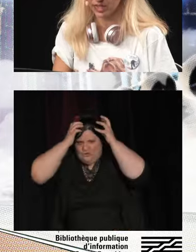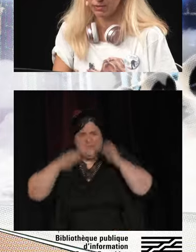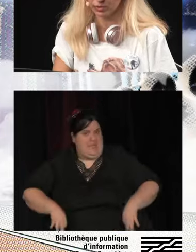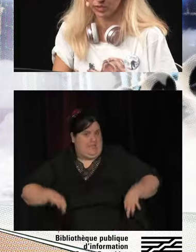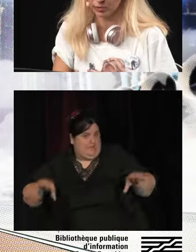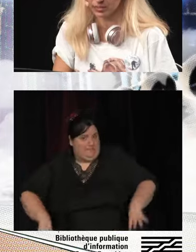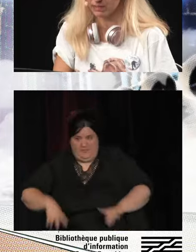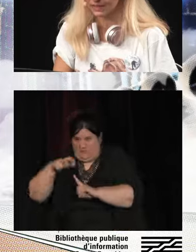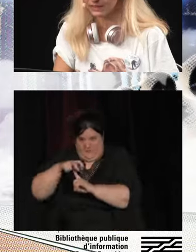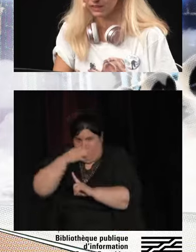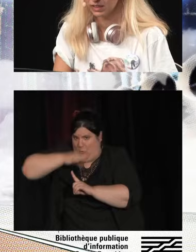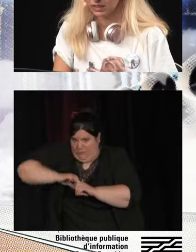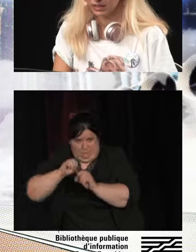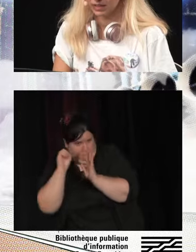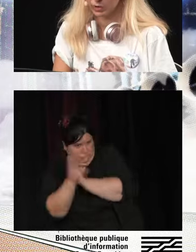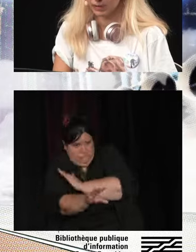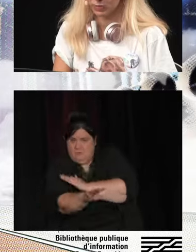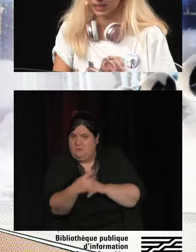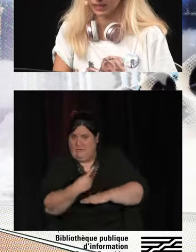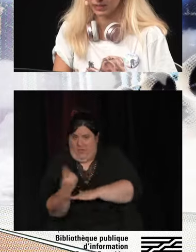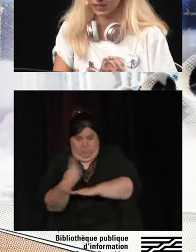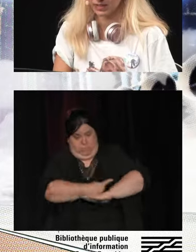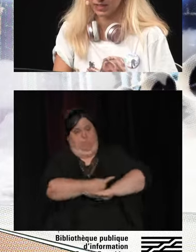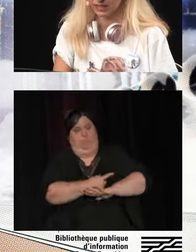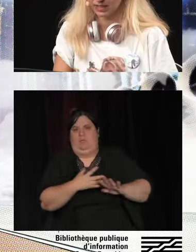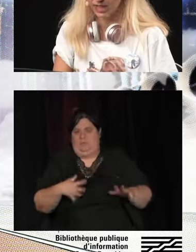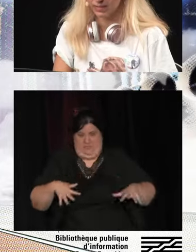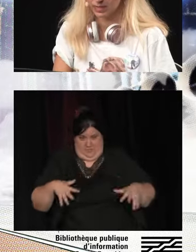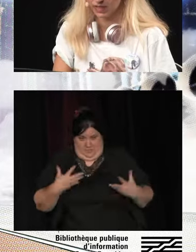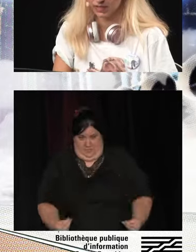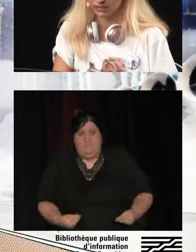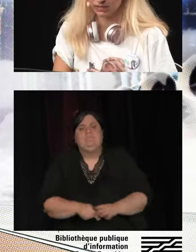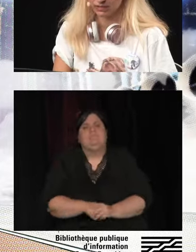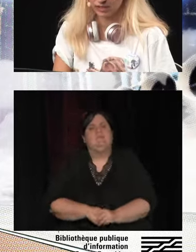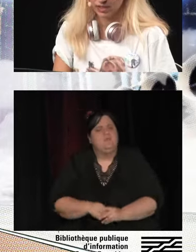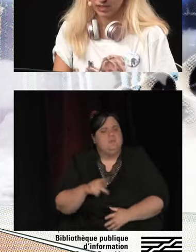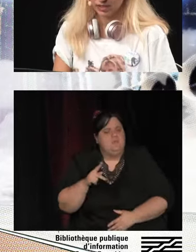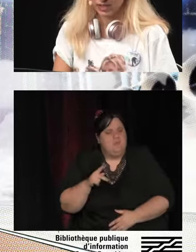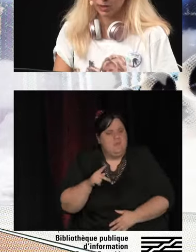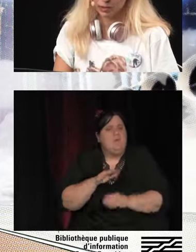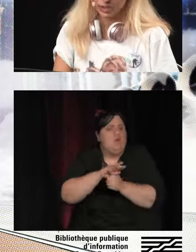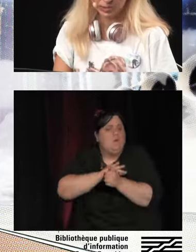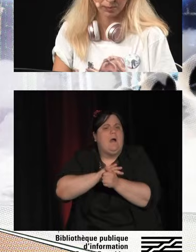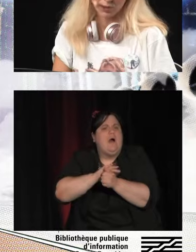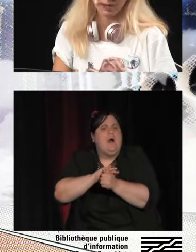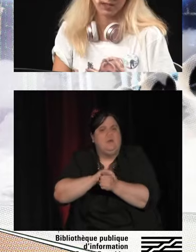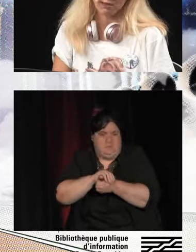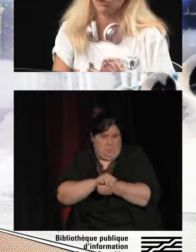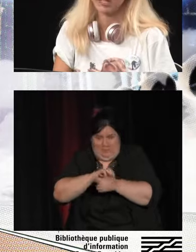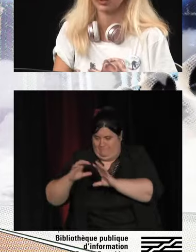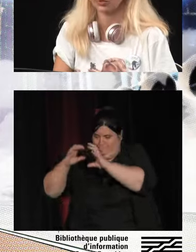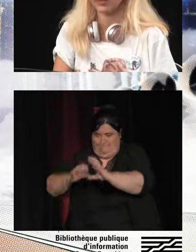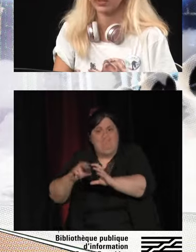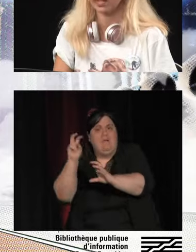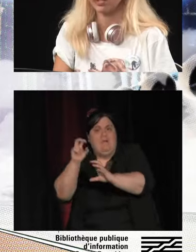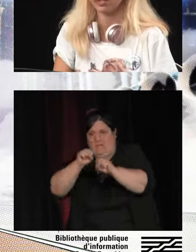rendent très vulnérables. Donkey Kong lance des bananes. Et Koopa Troopa lance des carapaces vertes. Et Bowser, parce que bah, si vous